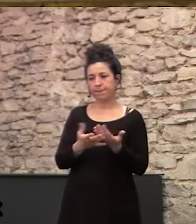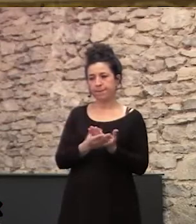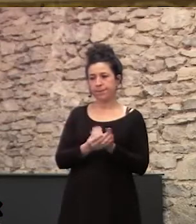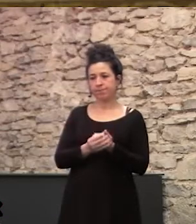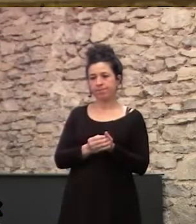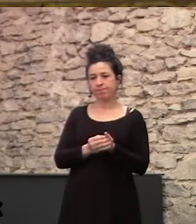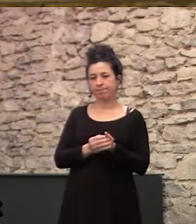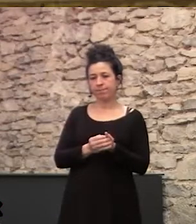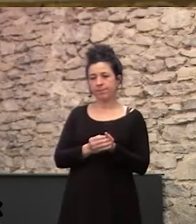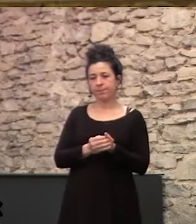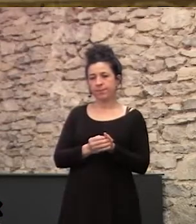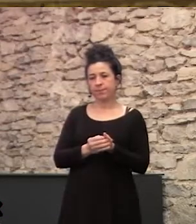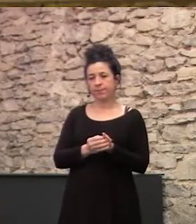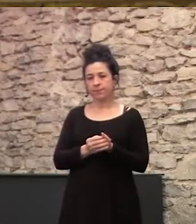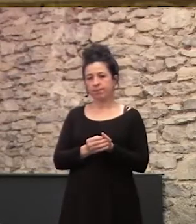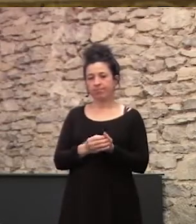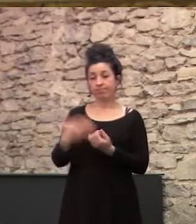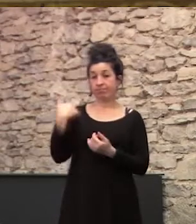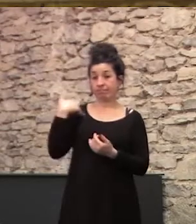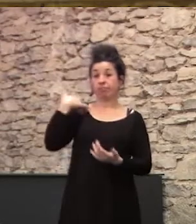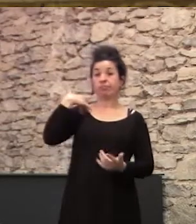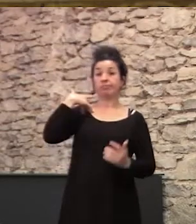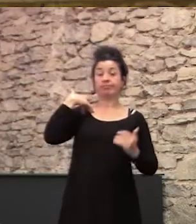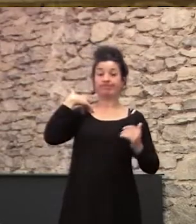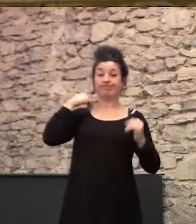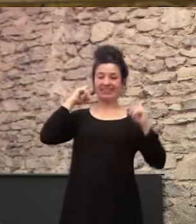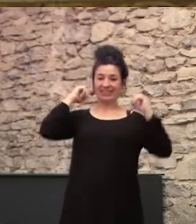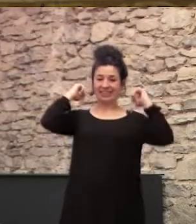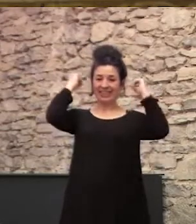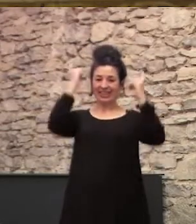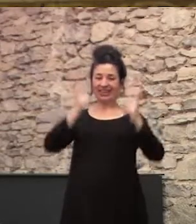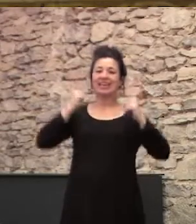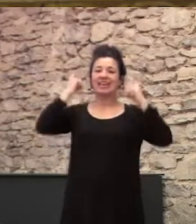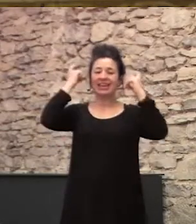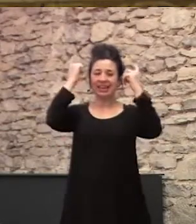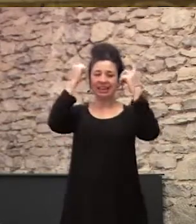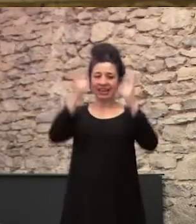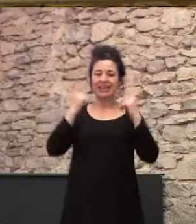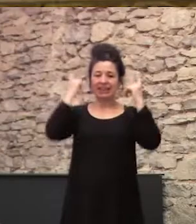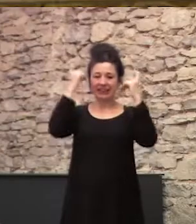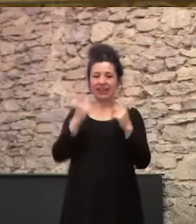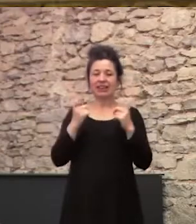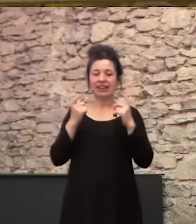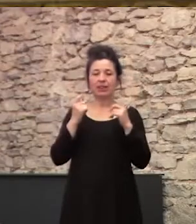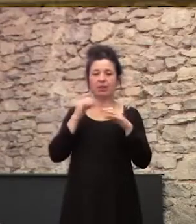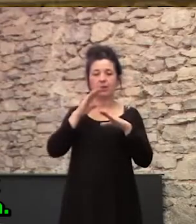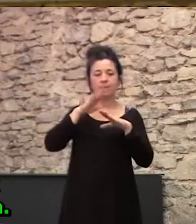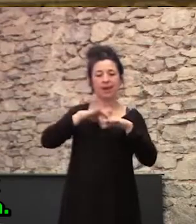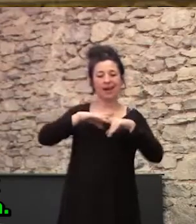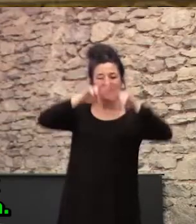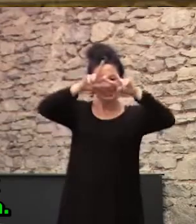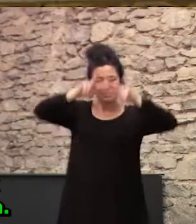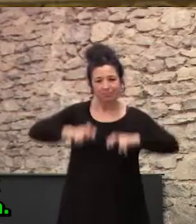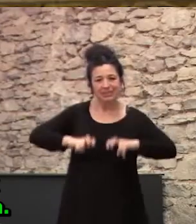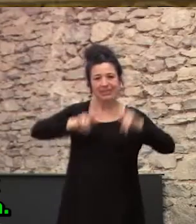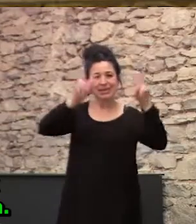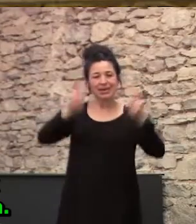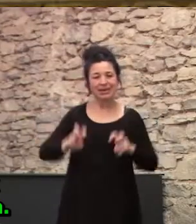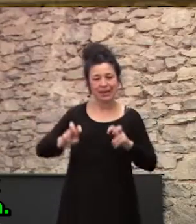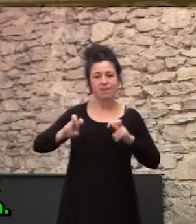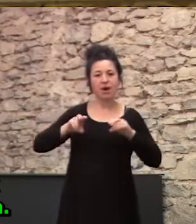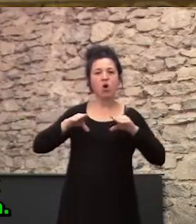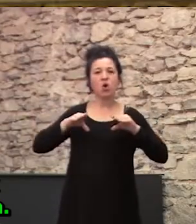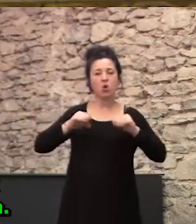badaudela, ba bueno, ez dakit, egon dira saiak era batzu baita ere erabilera hizkuntza erabilera sexista aztertzeko eta beste